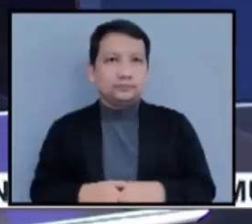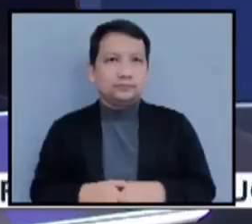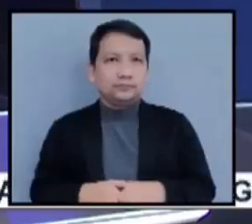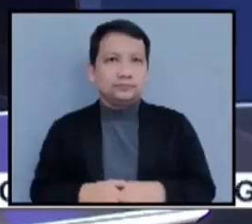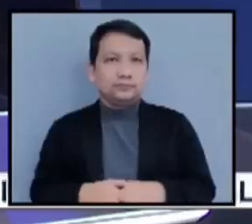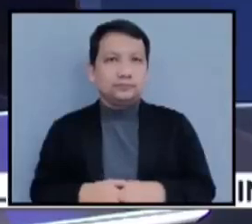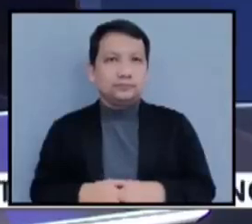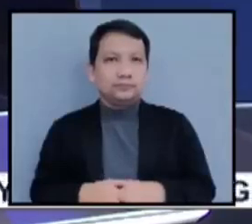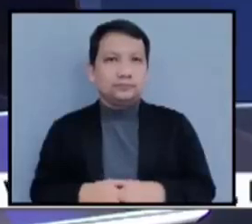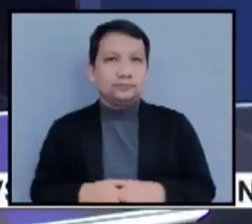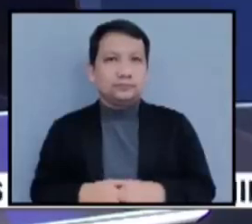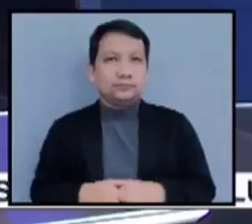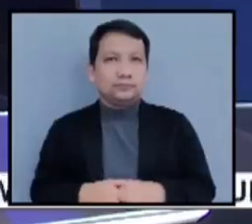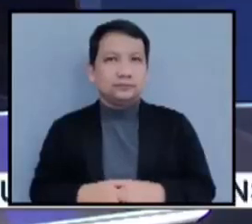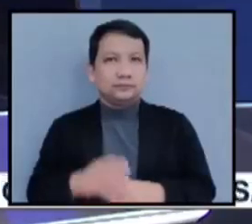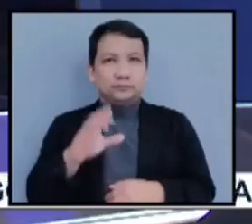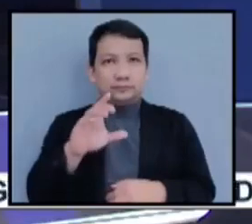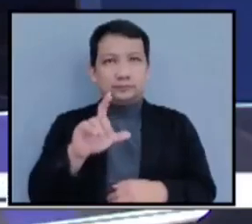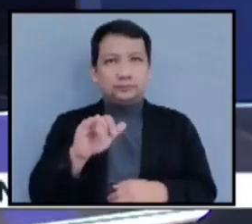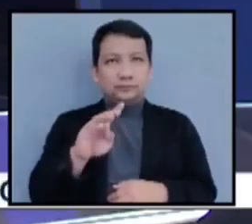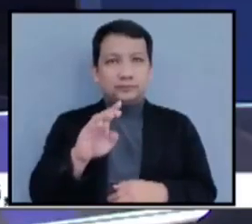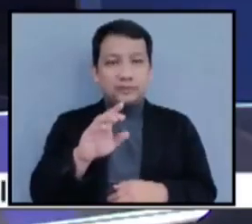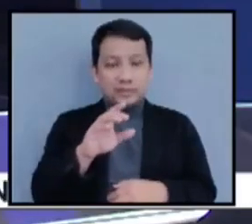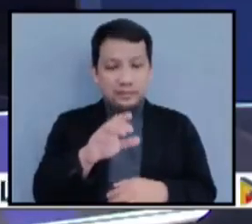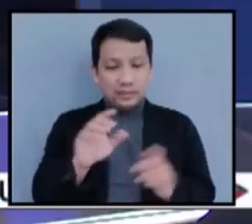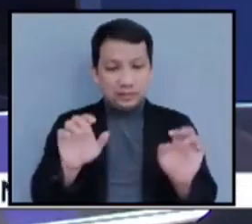That's kalimba mga ka-RSP.